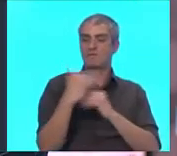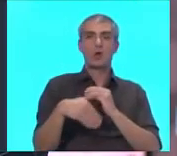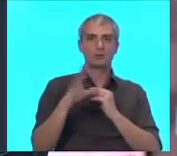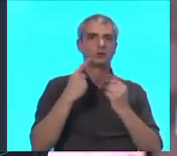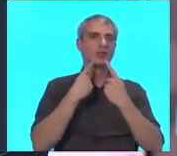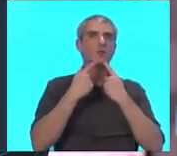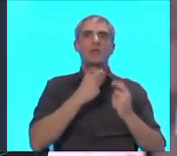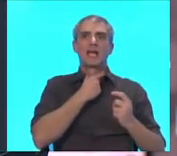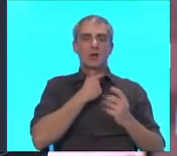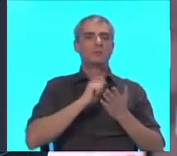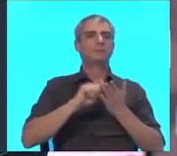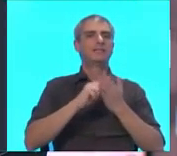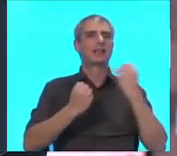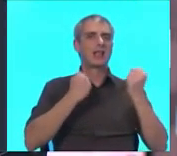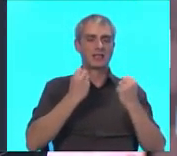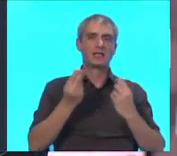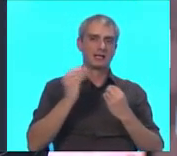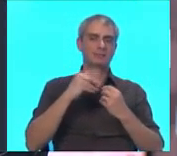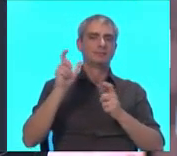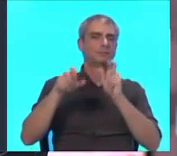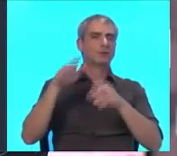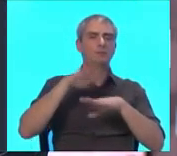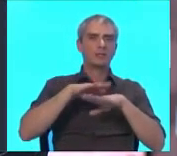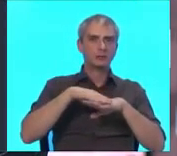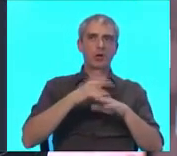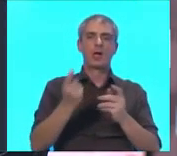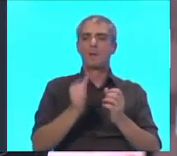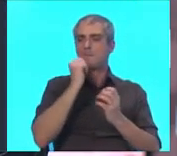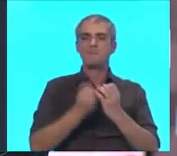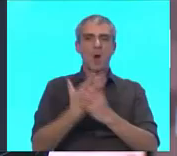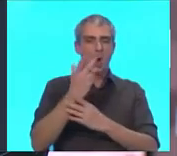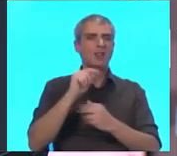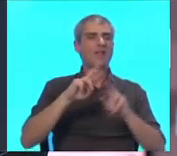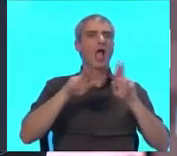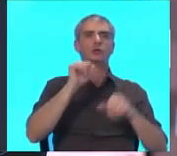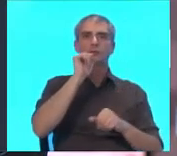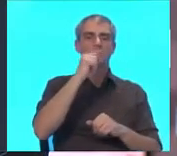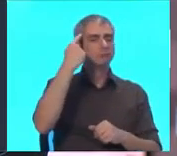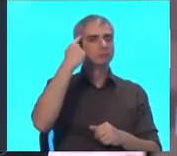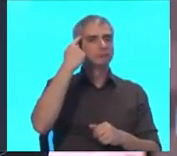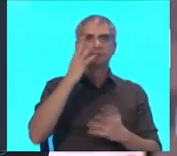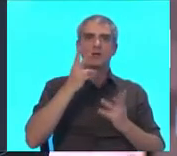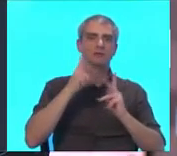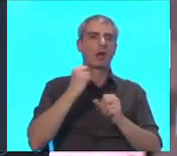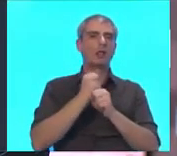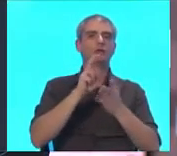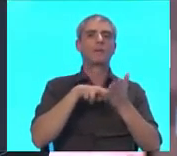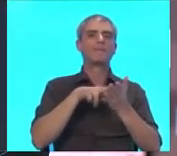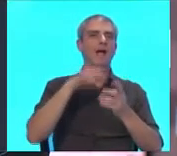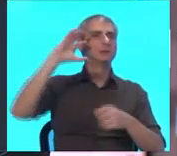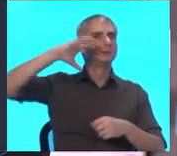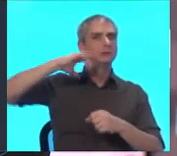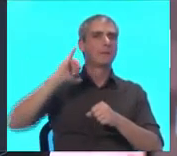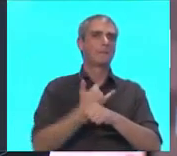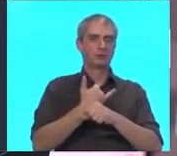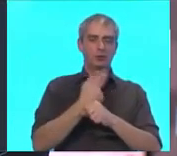חירום במשרד האנרגיה, בהשתתפות גורמי המקצוע, מקורות ורשות המים, ואחת האפשרויות שעולה על הפרק היא הטלת מס בצורת, כלומר